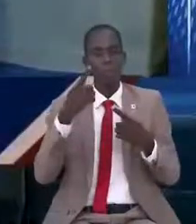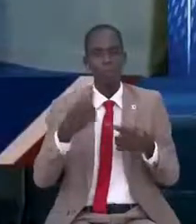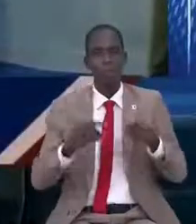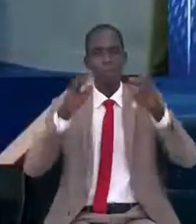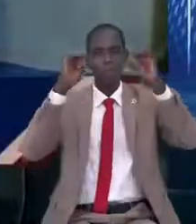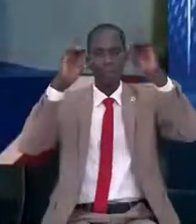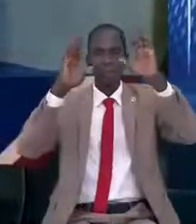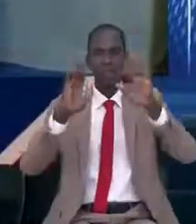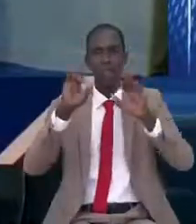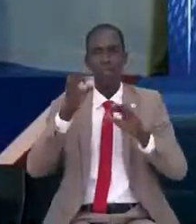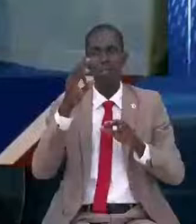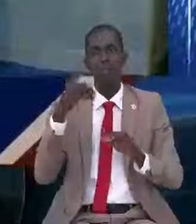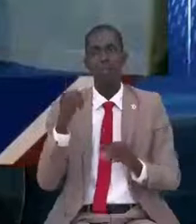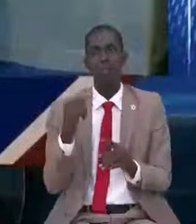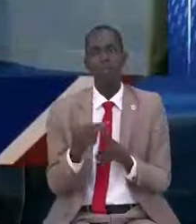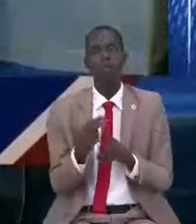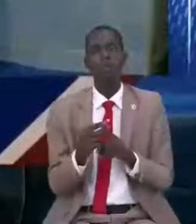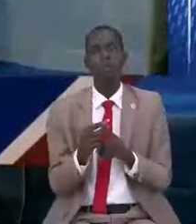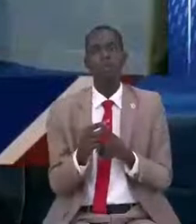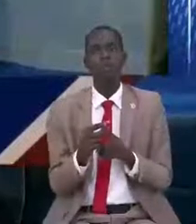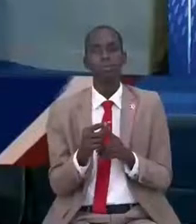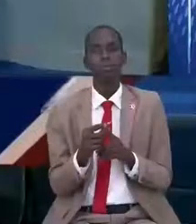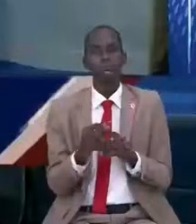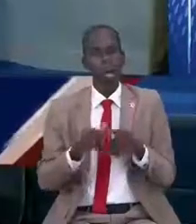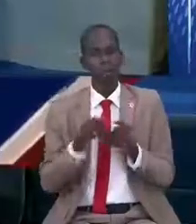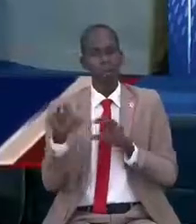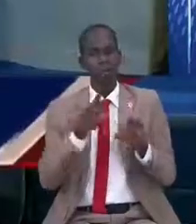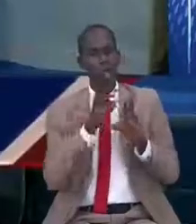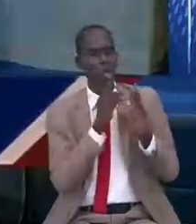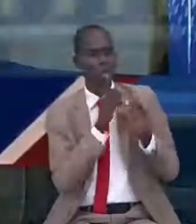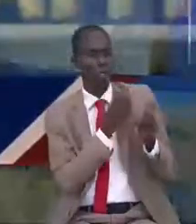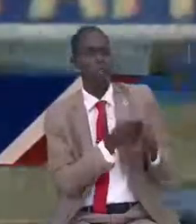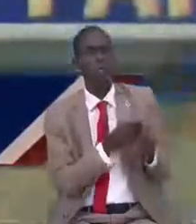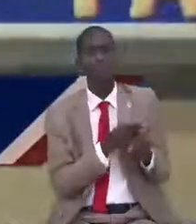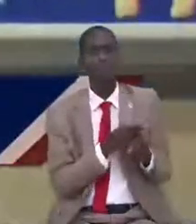aux enseignants de la parole. Comment répondez-vous